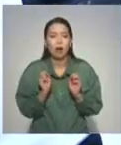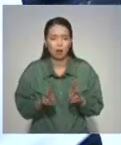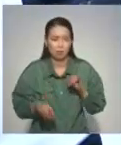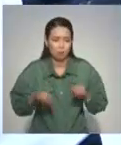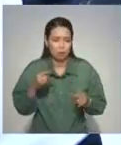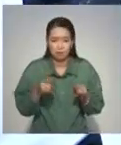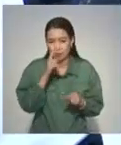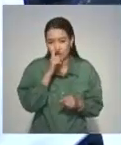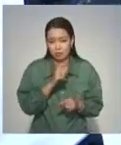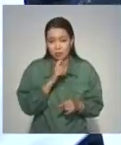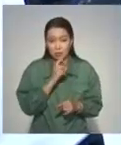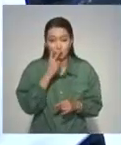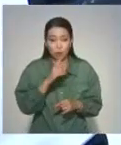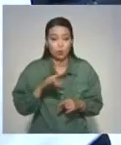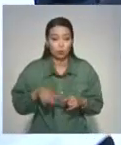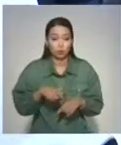түсініксіз. Жол шашылып отыр ақырында.